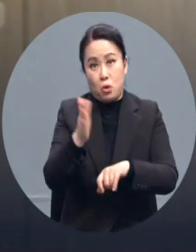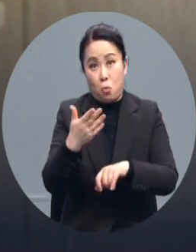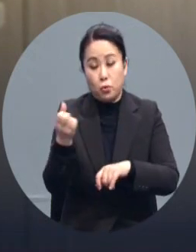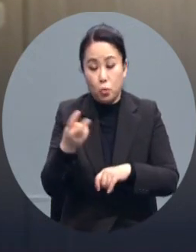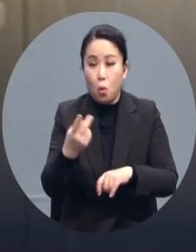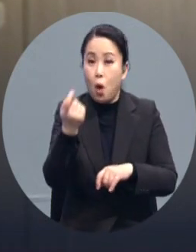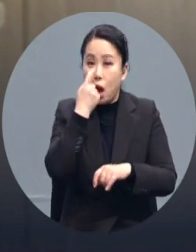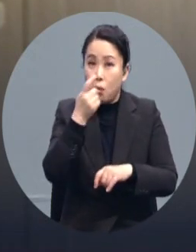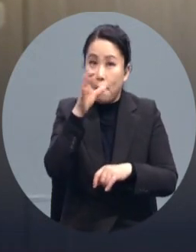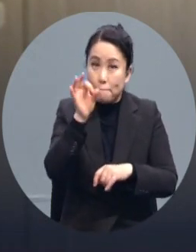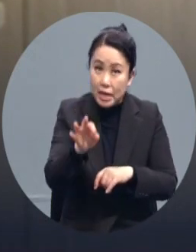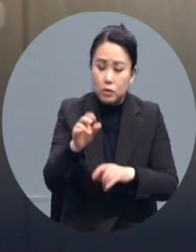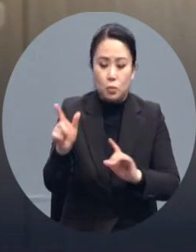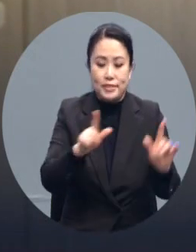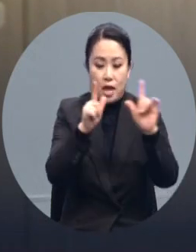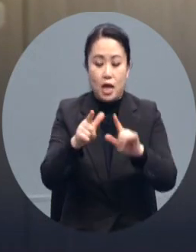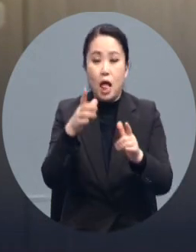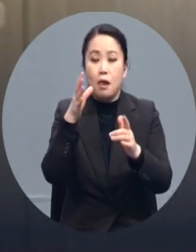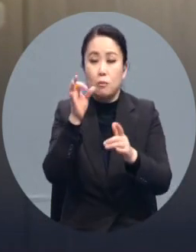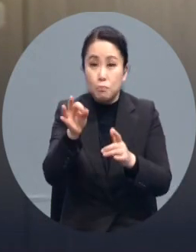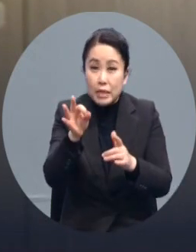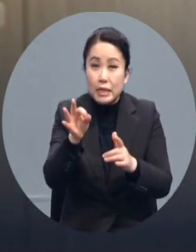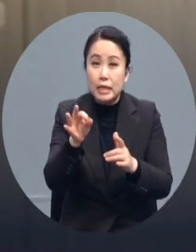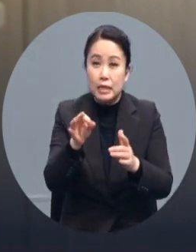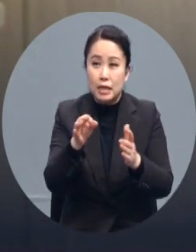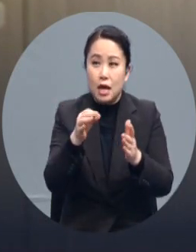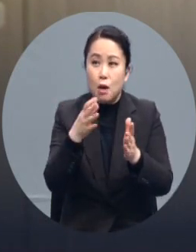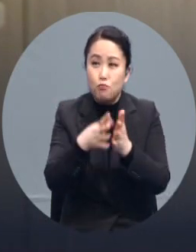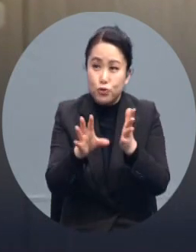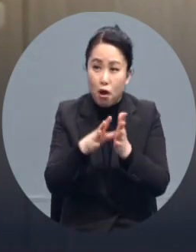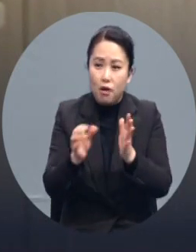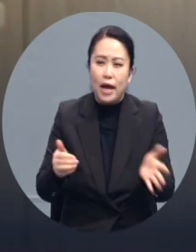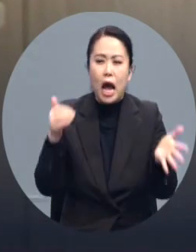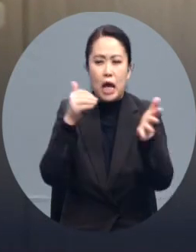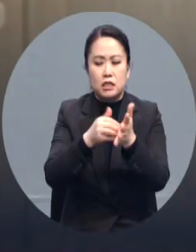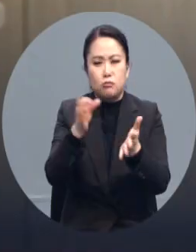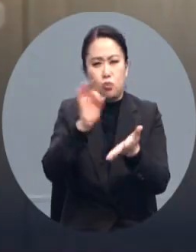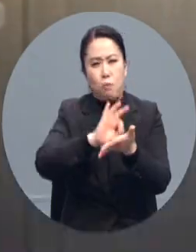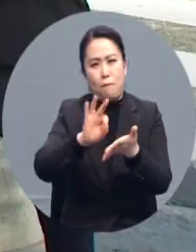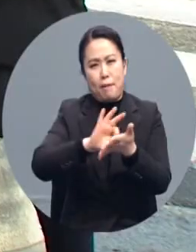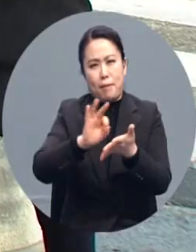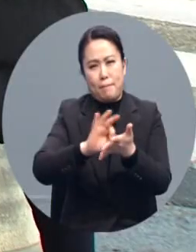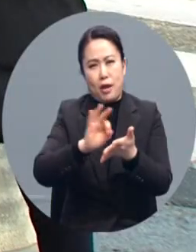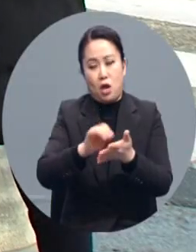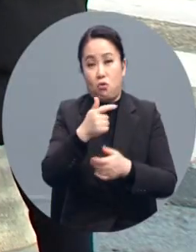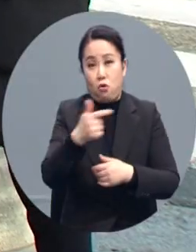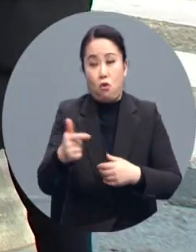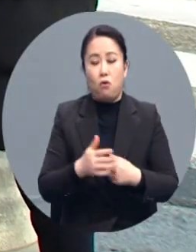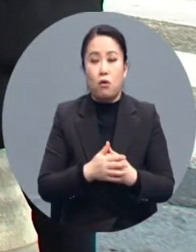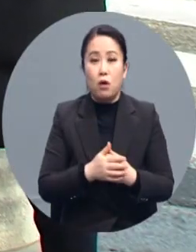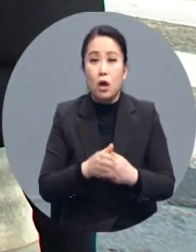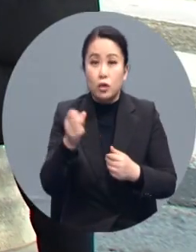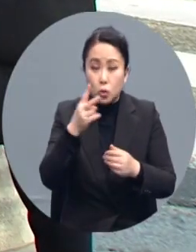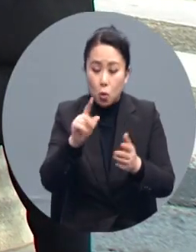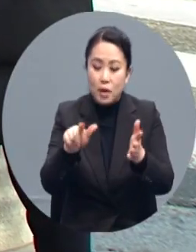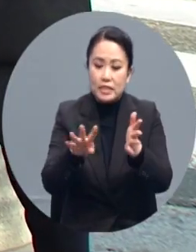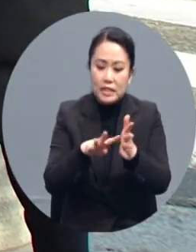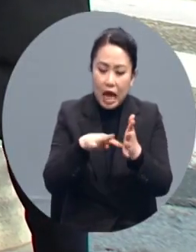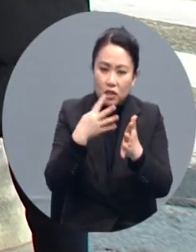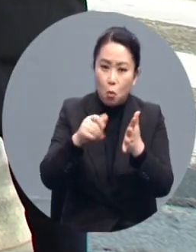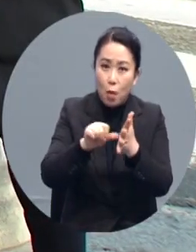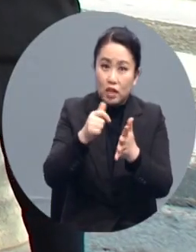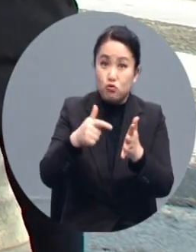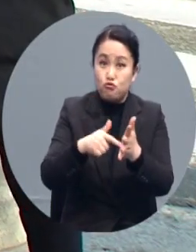아이들 생필품까지 이렇게 이제 비용이 많이 들다 보니까. 고학년 자녀를 둔 정희정